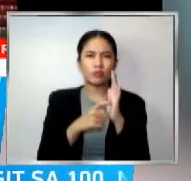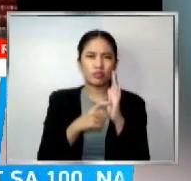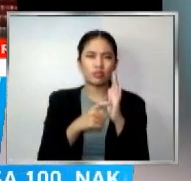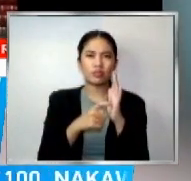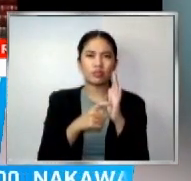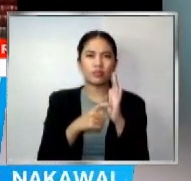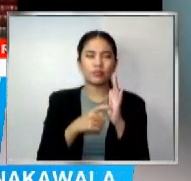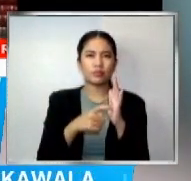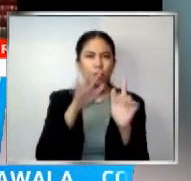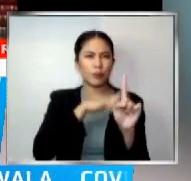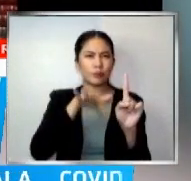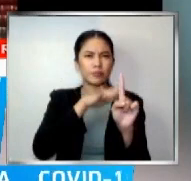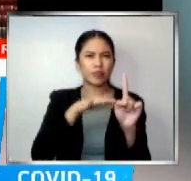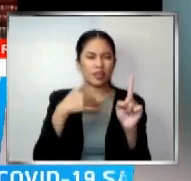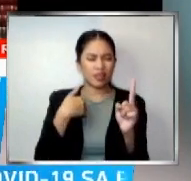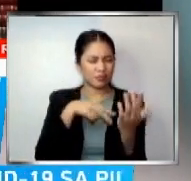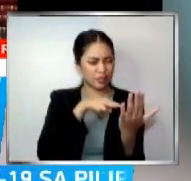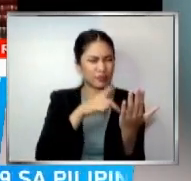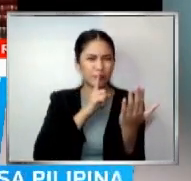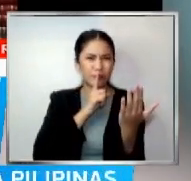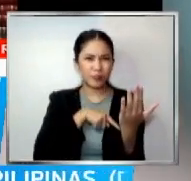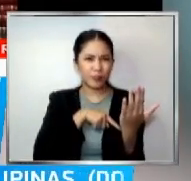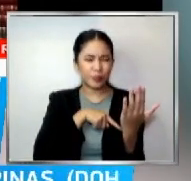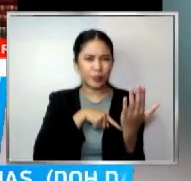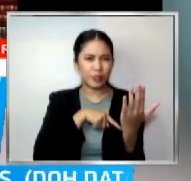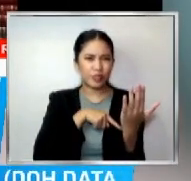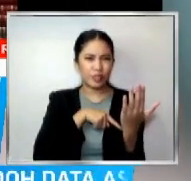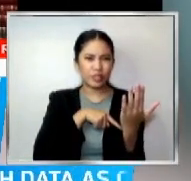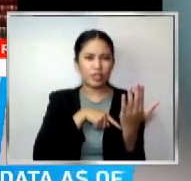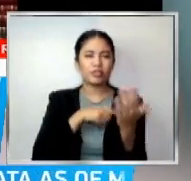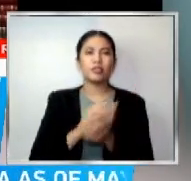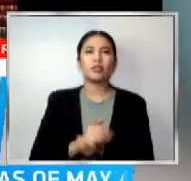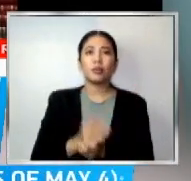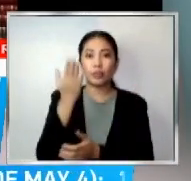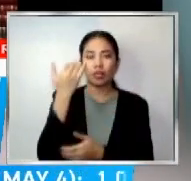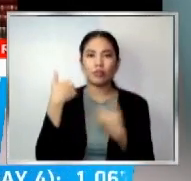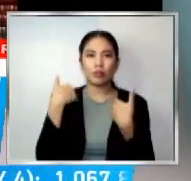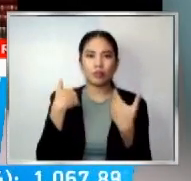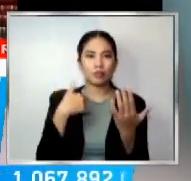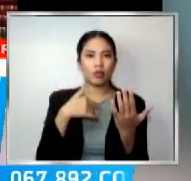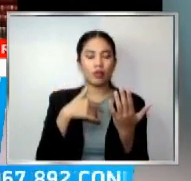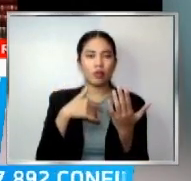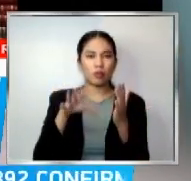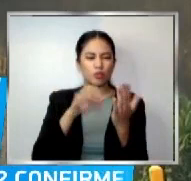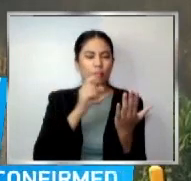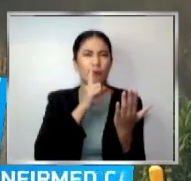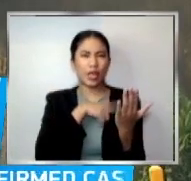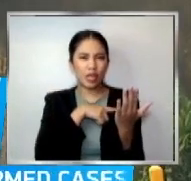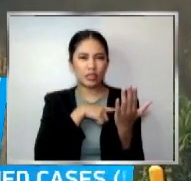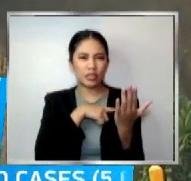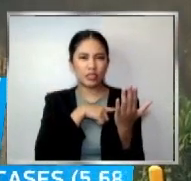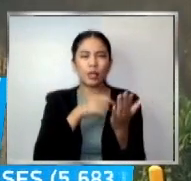mga fraudulent, kasi na-intercept na nga rin po kami ng mga fraudulent acquired passports.